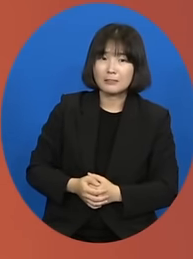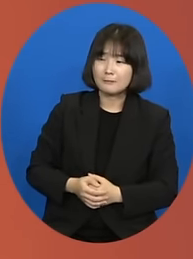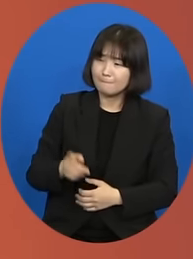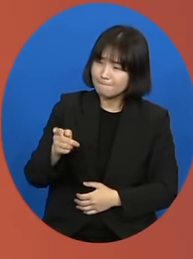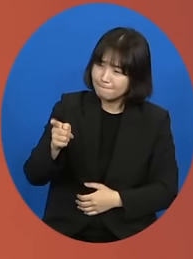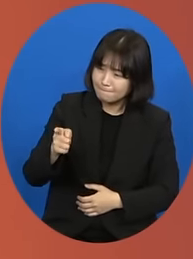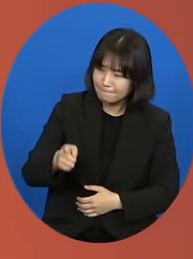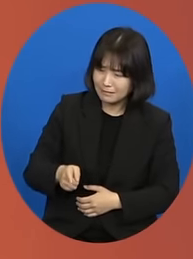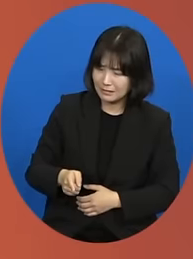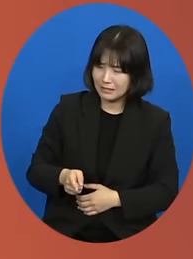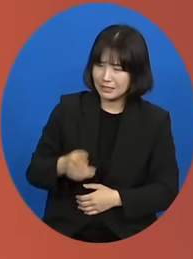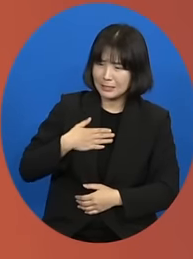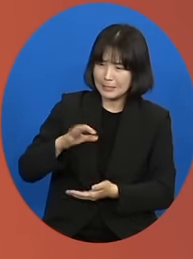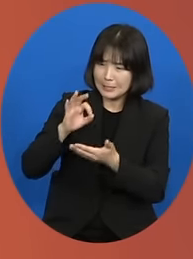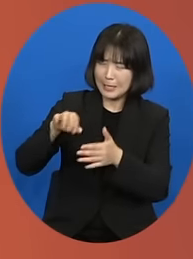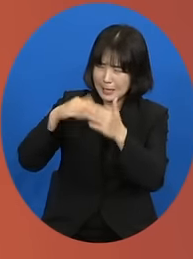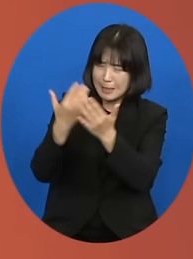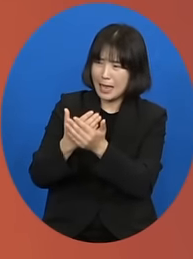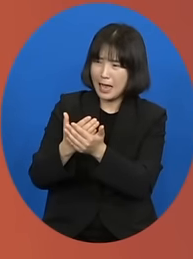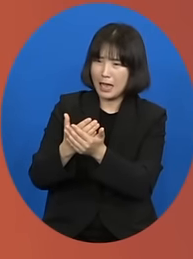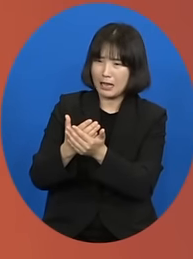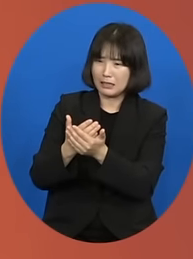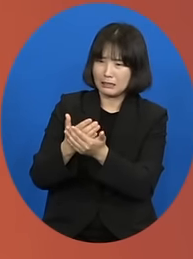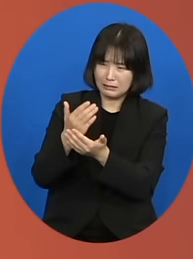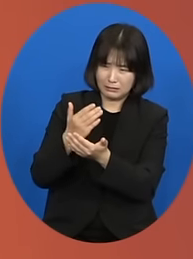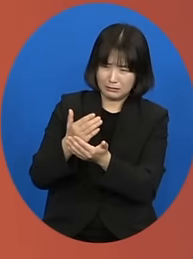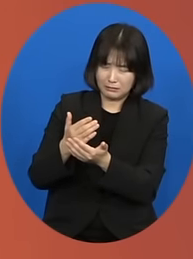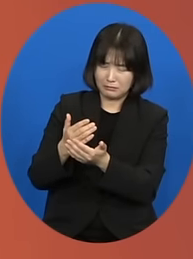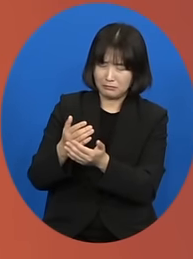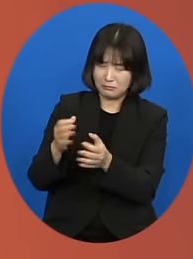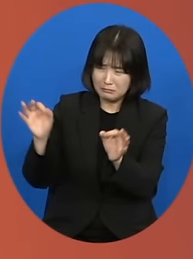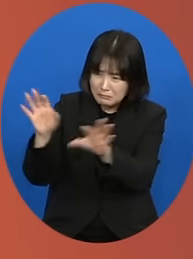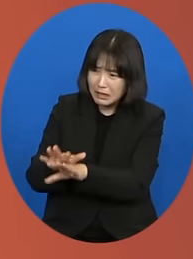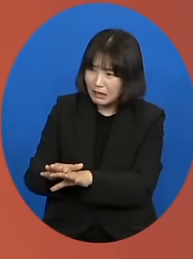그렇게 내 재산 다 말아먹었어 하고 그 아들을 회초리를 때렸나요?